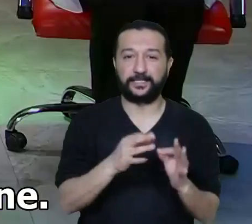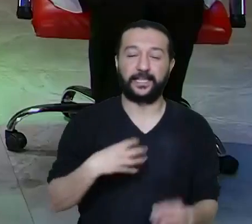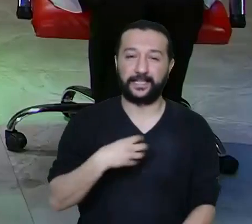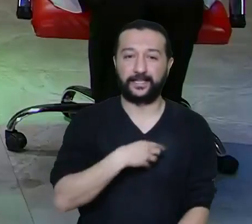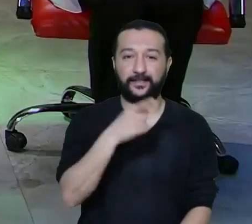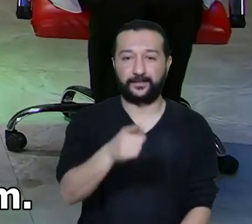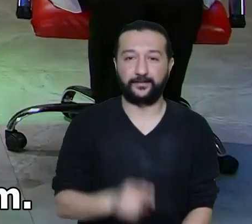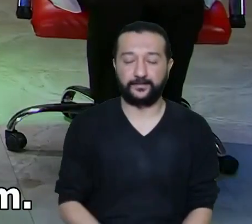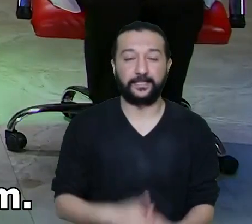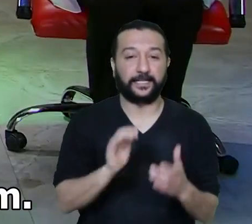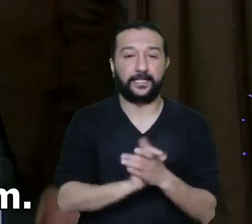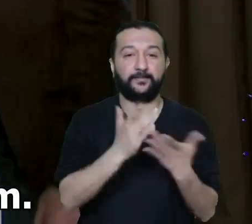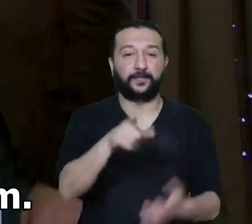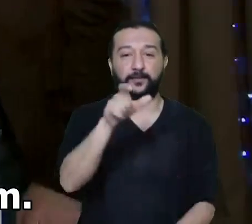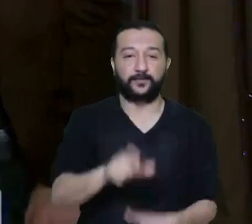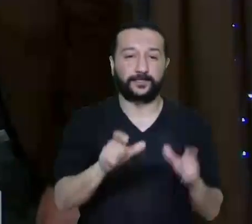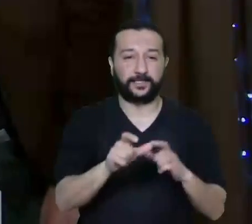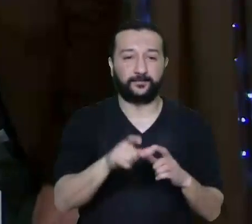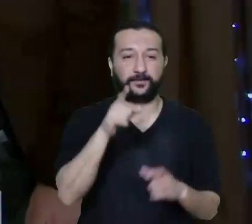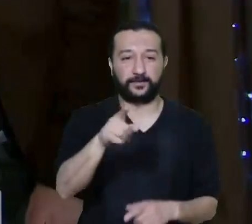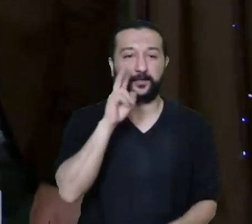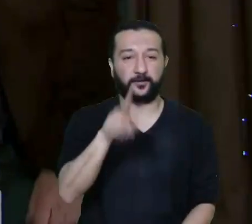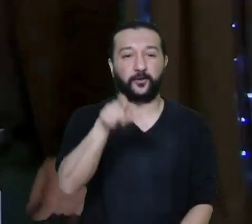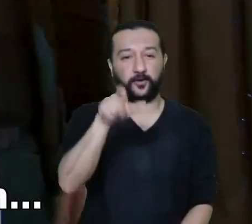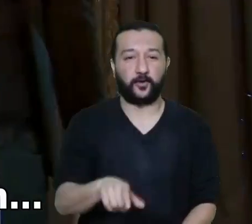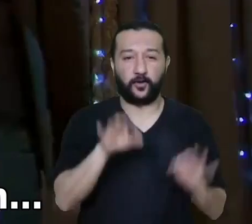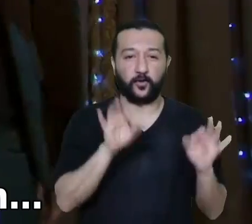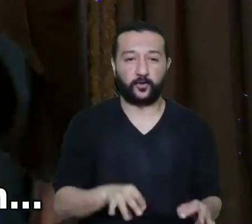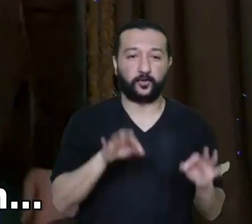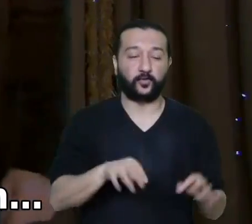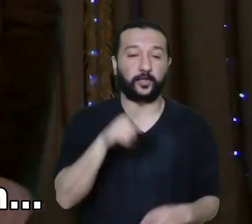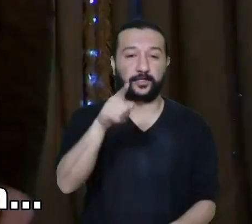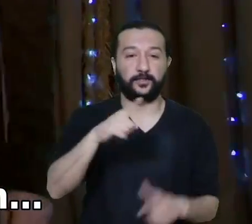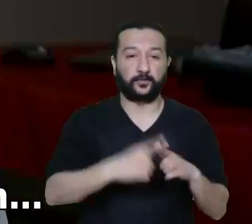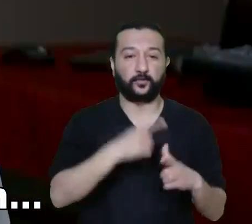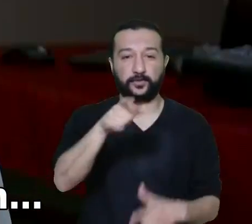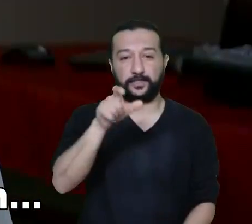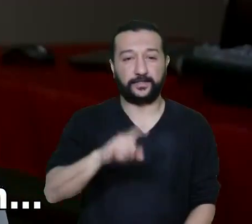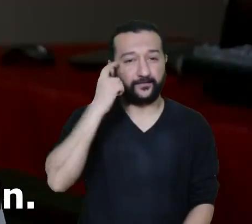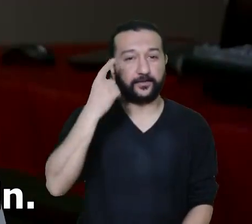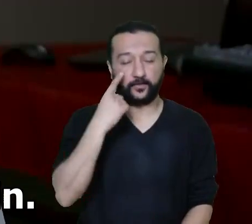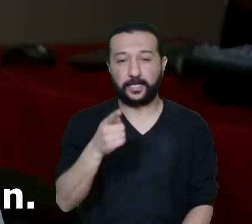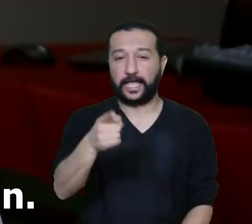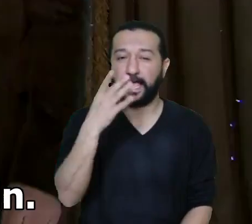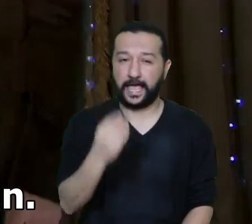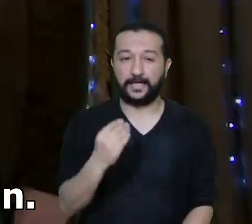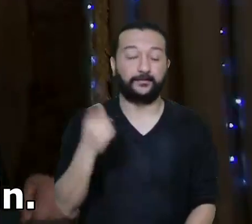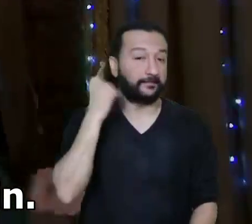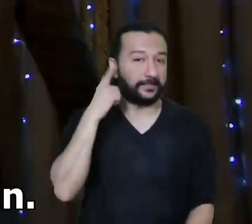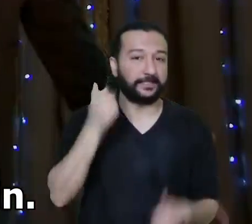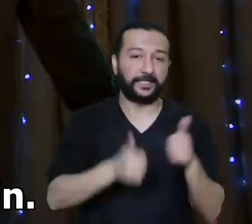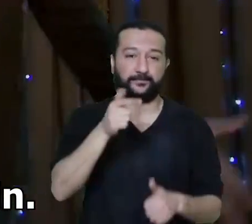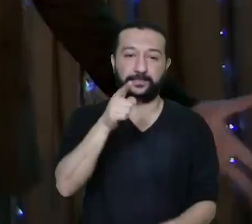anne. Tebrik ediyorum Sarpış.com. Görünen o ki şu anda jürimiz açısından en